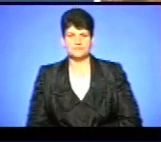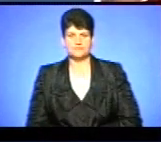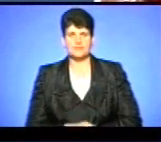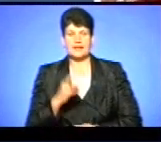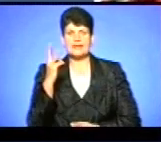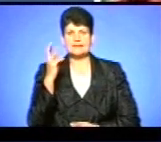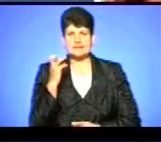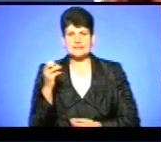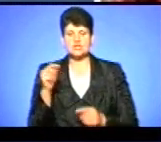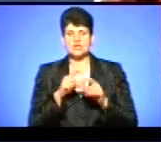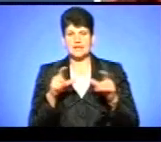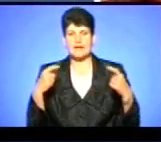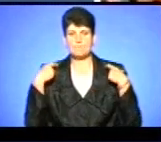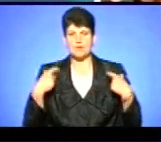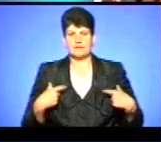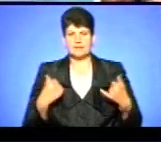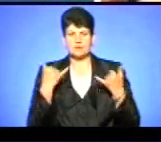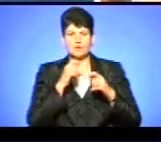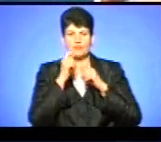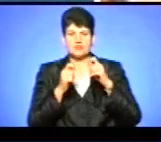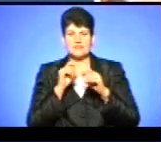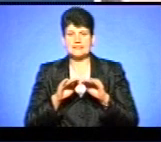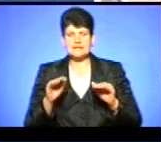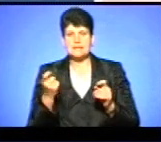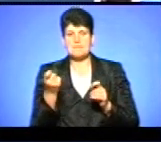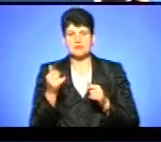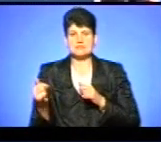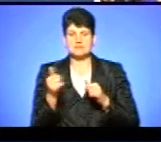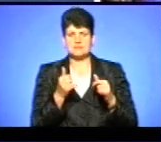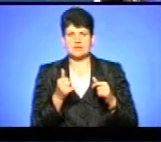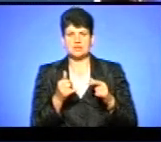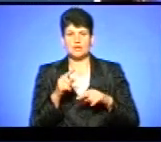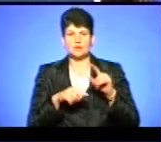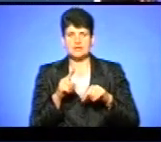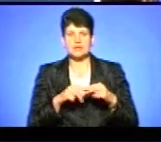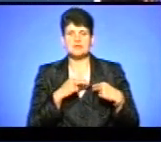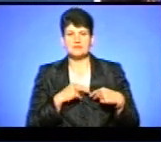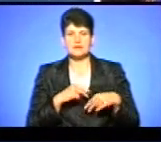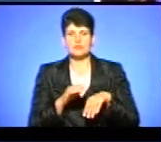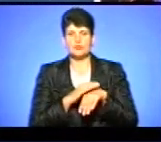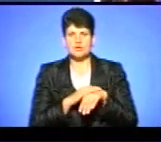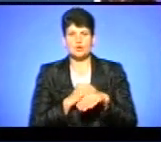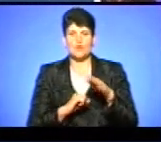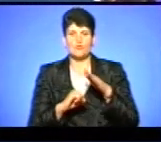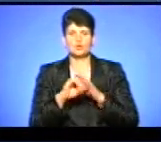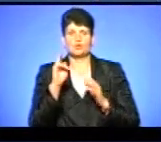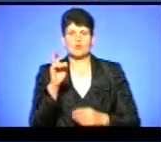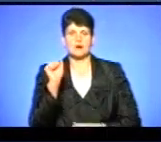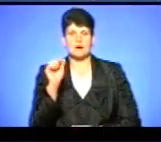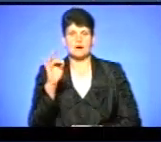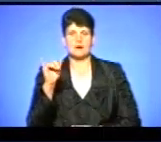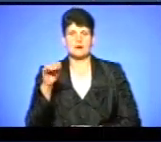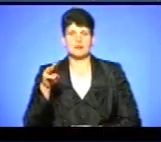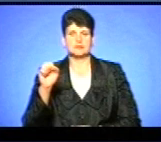300 шкільних портфеликів вручили сьогодні дітям з малозабезпечених родин працівники Тернопільського благодійного фонду «Карітас».